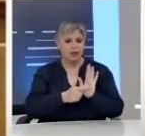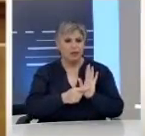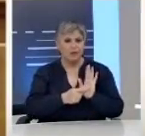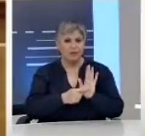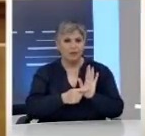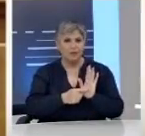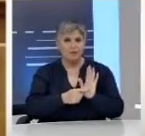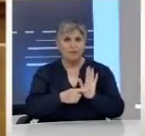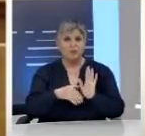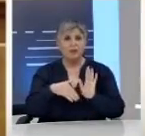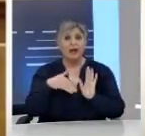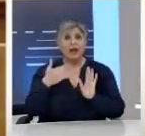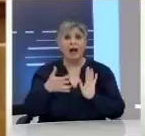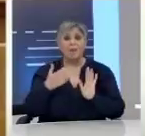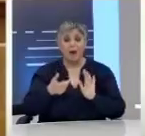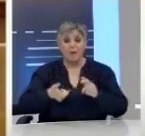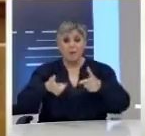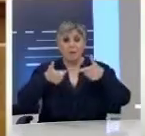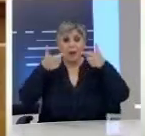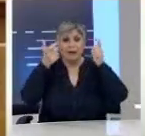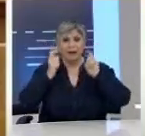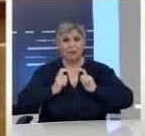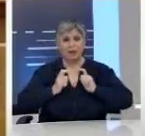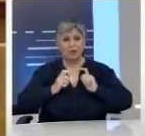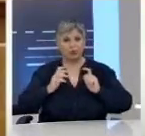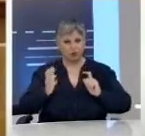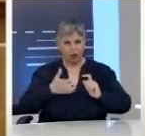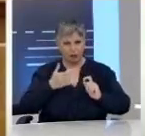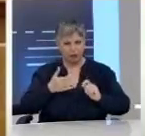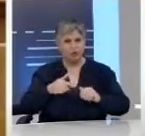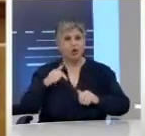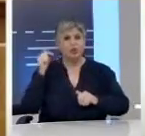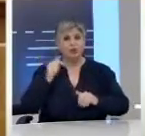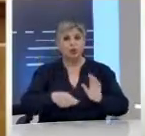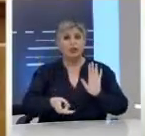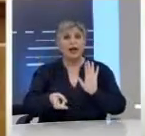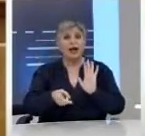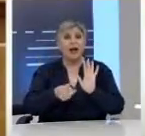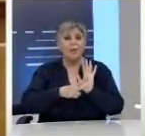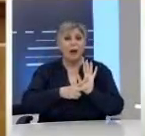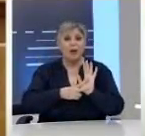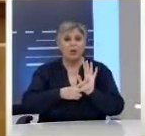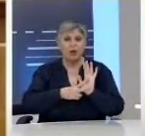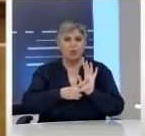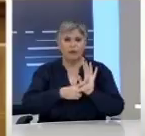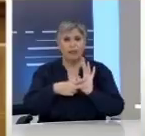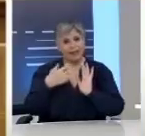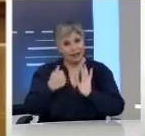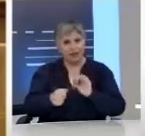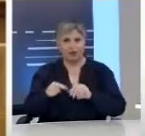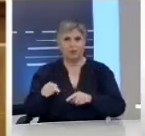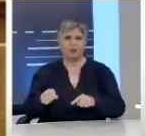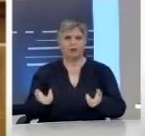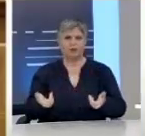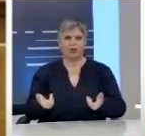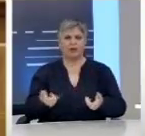για αυτούς που είναι παντρεμένοι. Άρα αυτό σε μεγαλύτερο βαθμό υπερκαλύπτει την